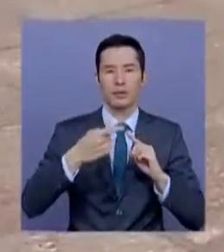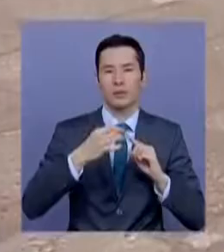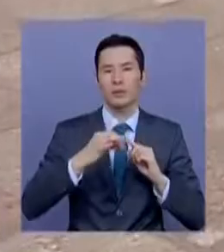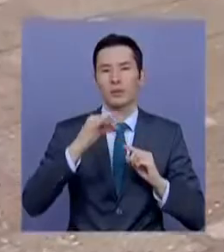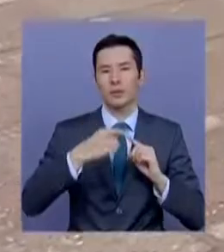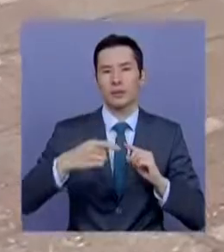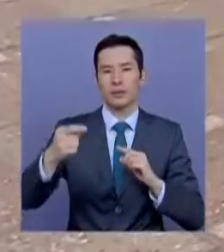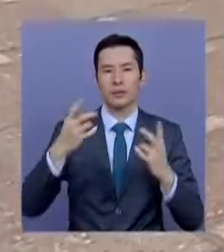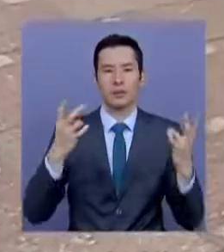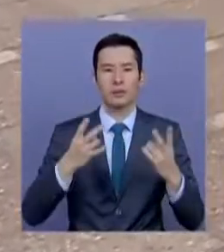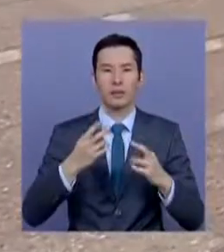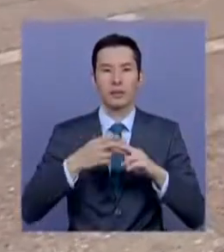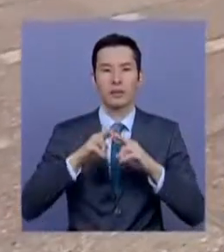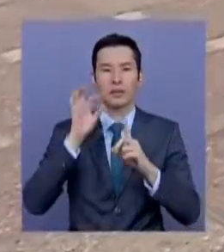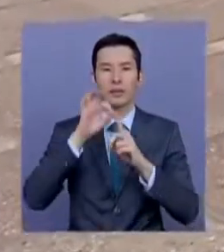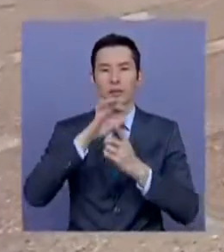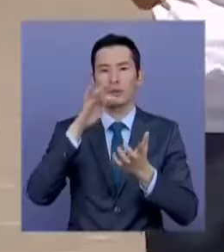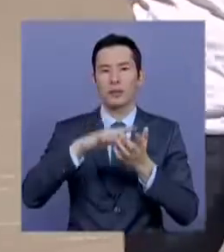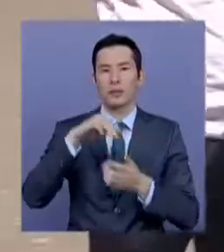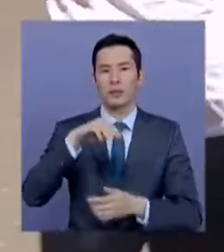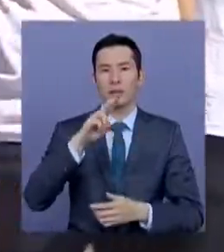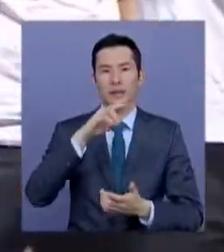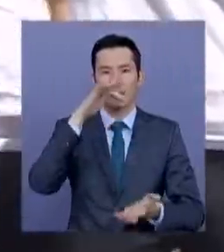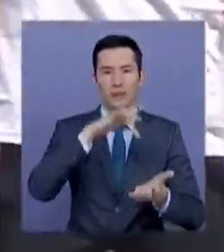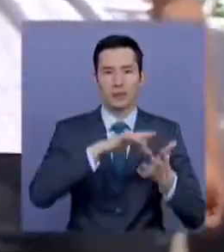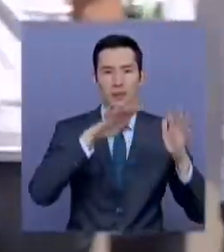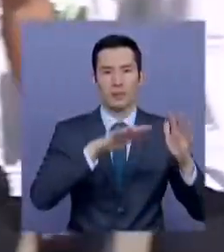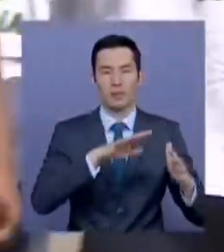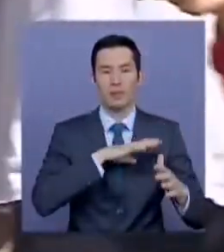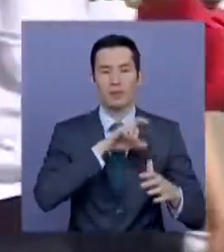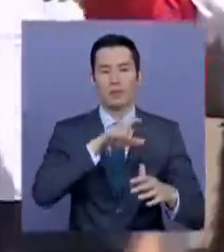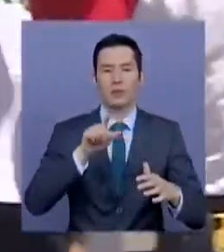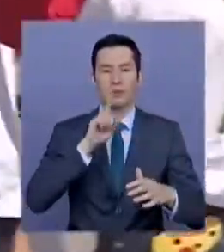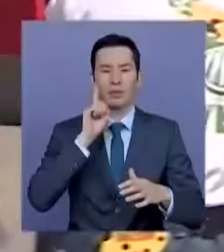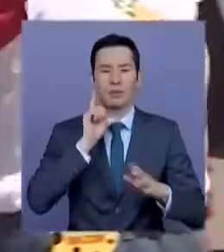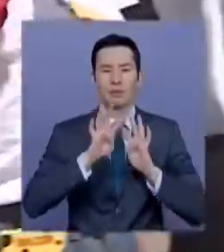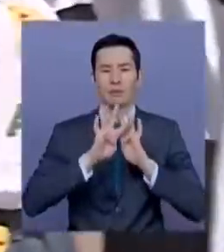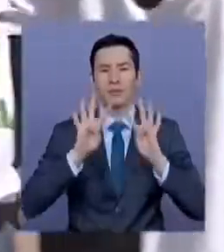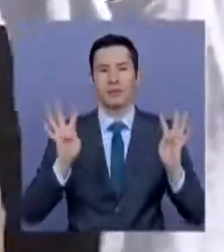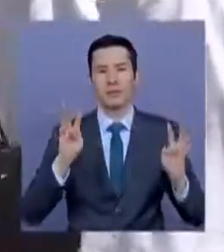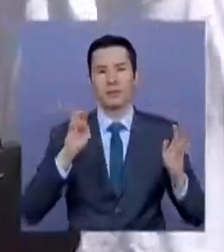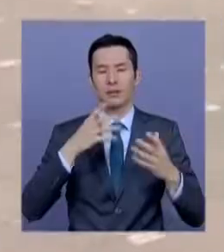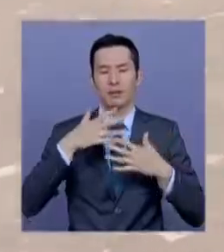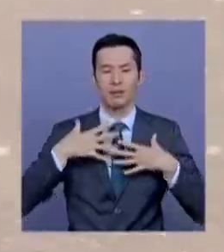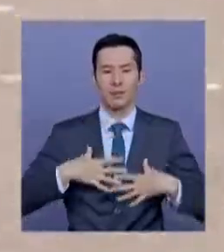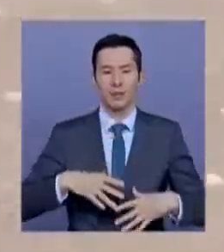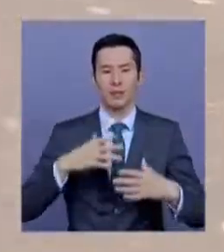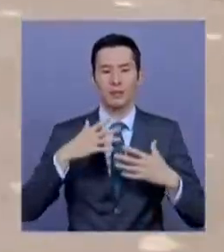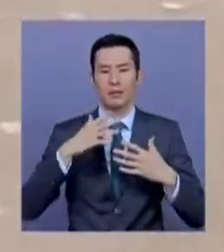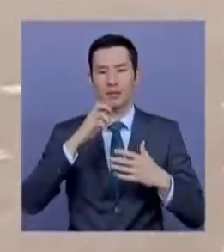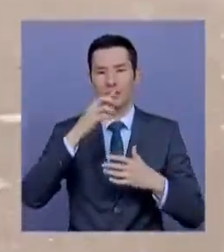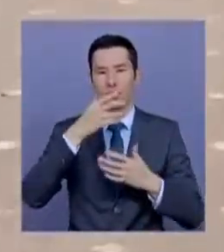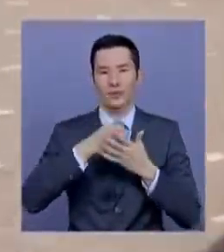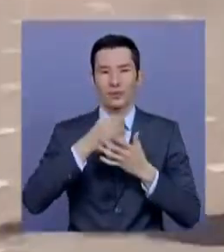ұсынылады. Осы мақсатта Талдықорған қаласының қақ төрінде арнайы флешмоб ұйымдастырылып, жергілікті қыз-жігіттер ұлттық биімізді ерекше